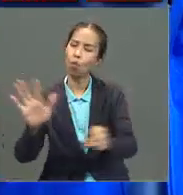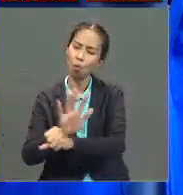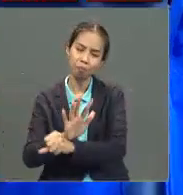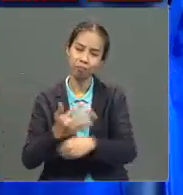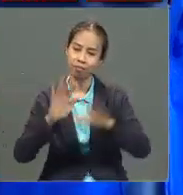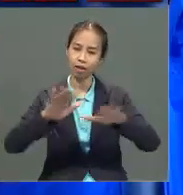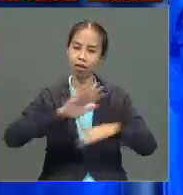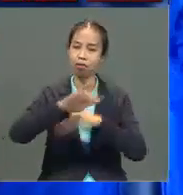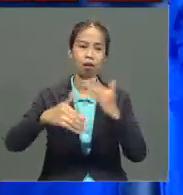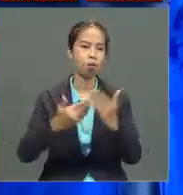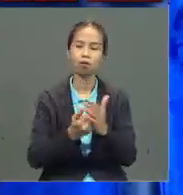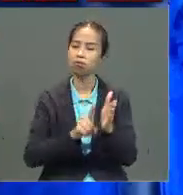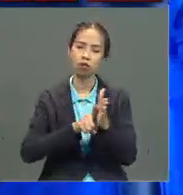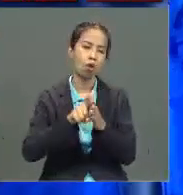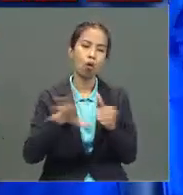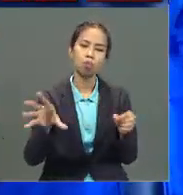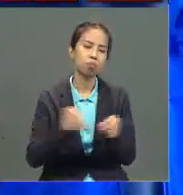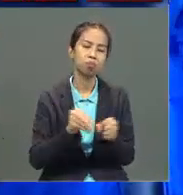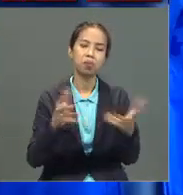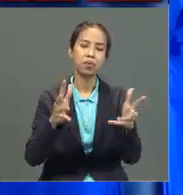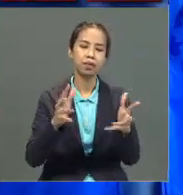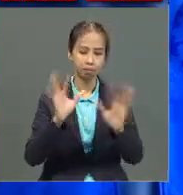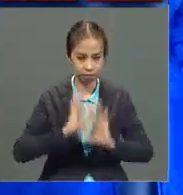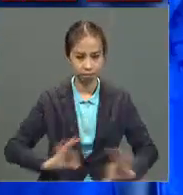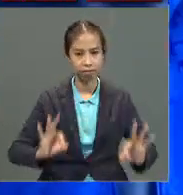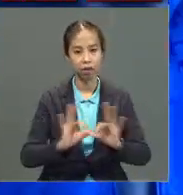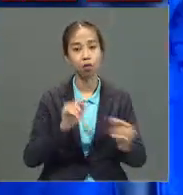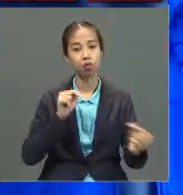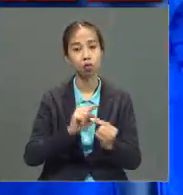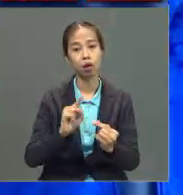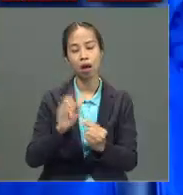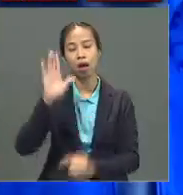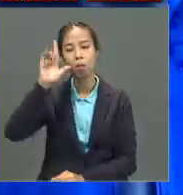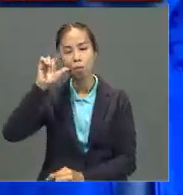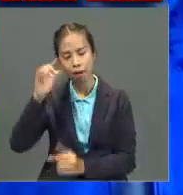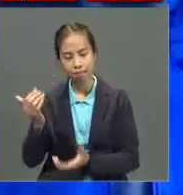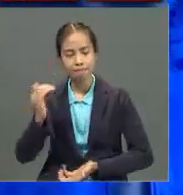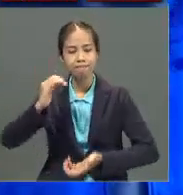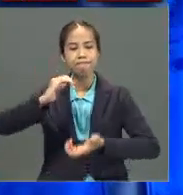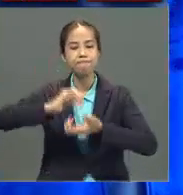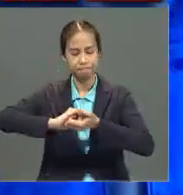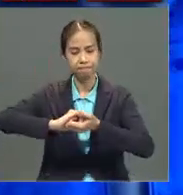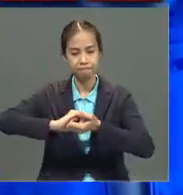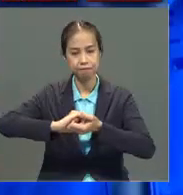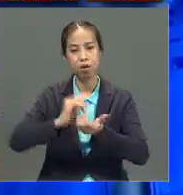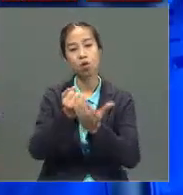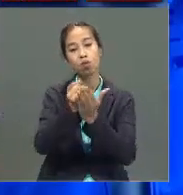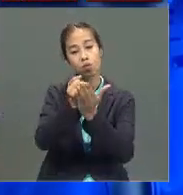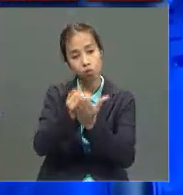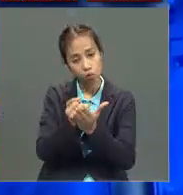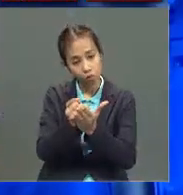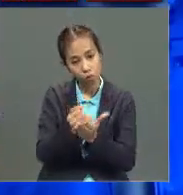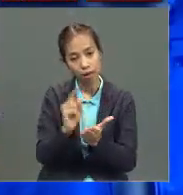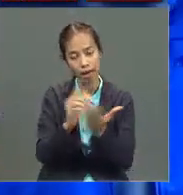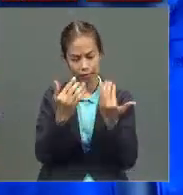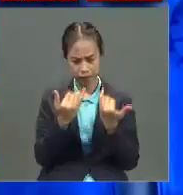ครับทุกคนจะปลอดจากโรคนะครับโดยเฉพาะความร่วมมือจากผู้ปกครองเป็นสิ่งสำคัญที่จะทำให้การทดลองเรีย